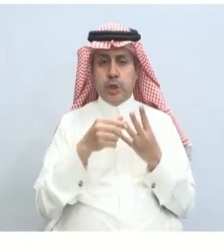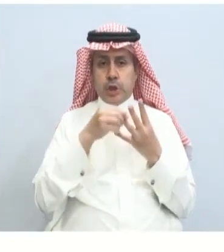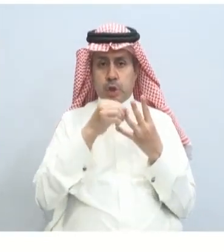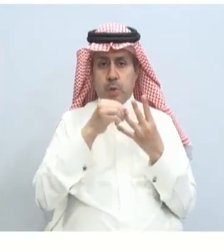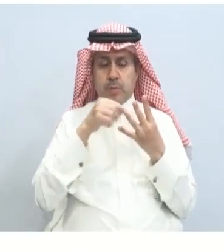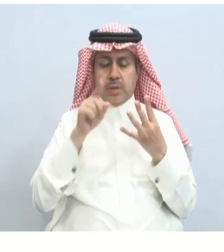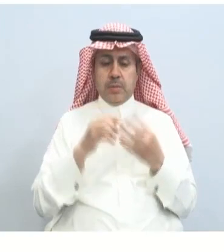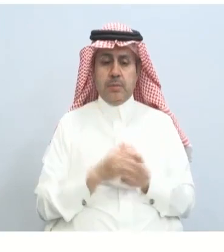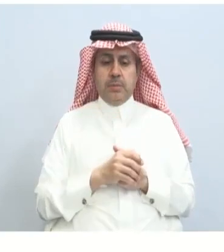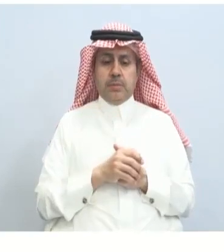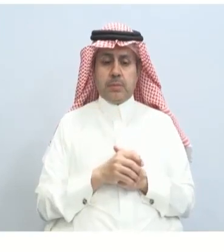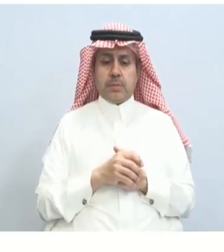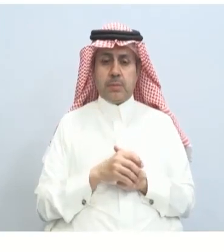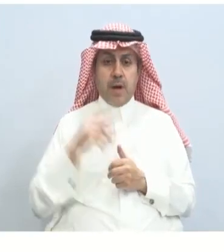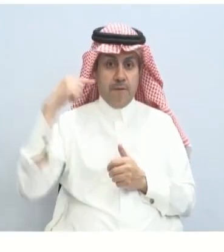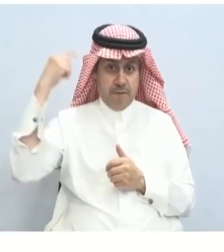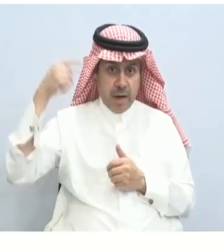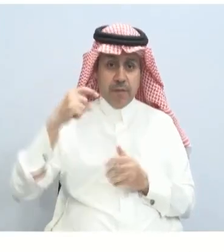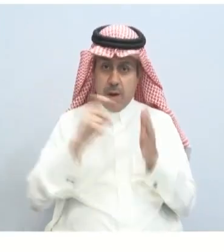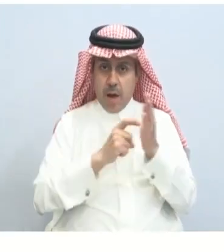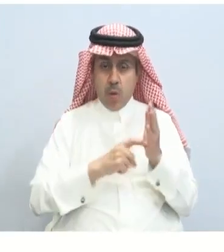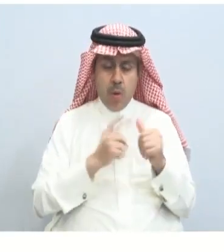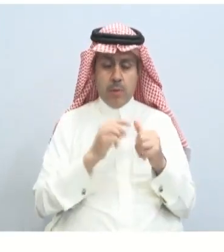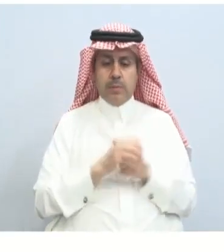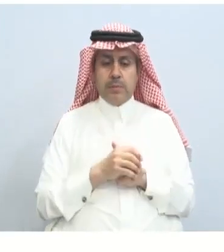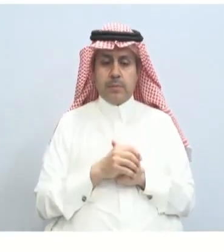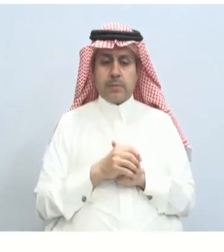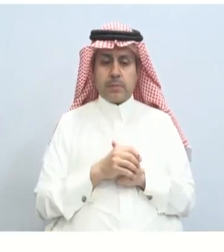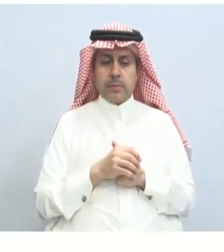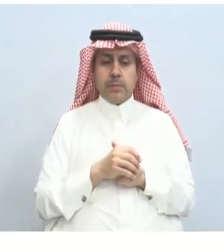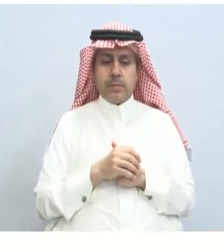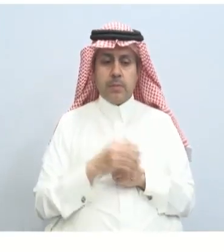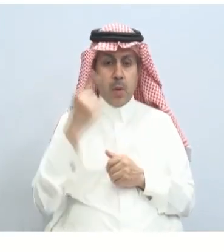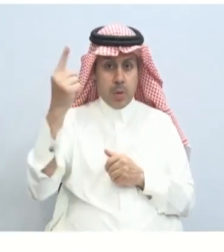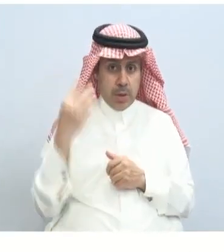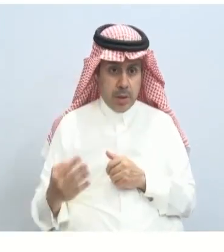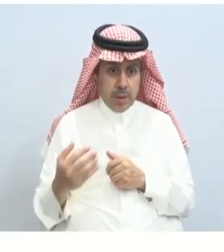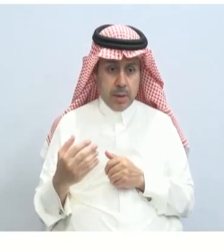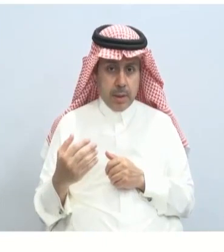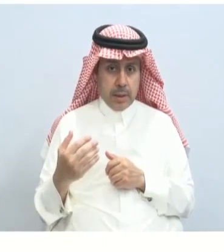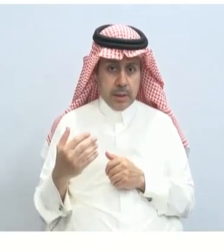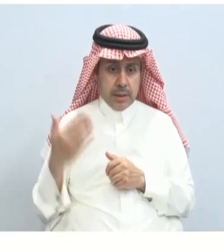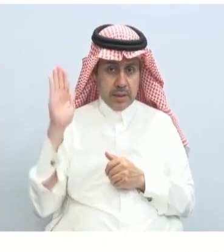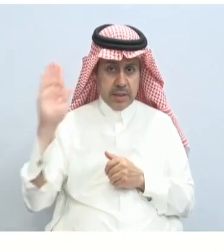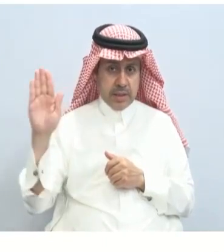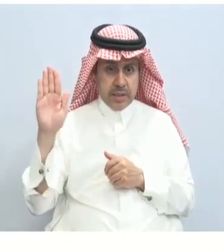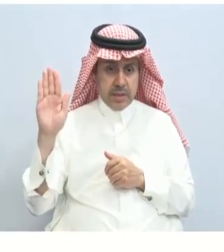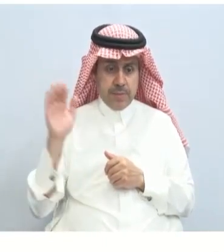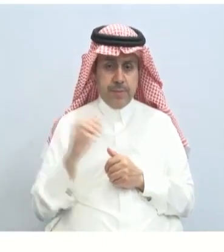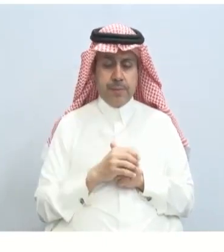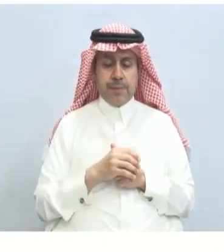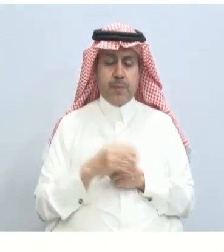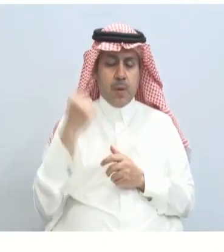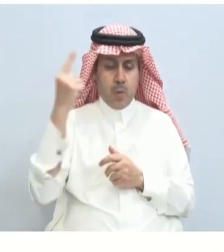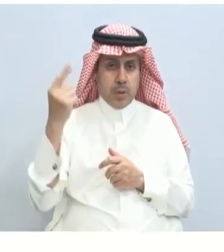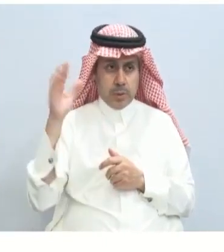القانون من البدايه يعني ممكن نقول كحل اخر يعني مباشره بيقول واحد على سك او عفوا واحد